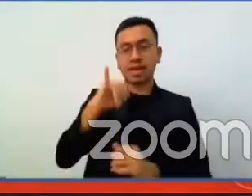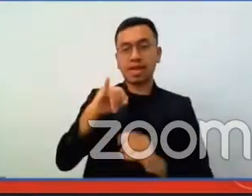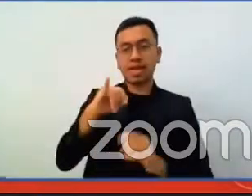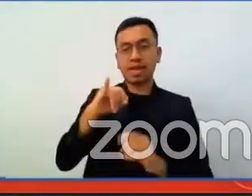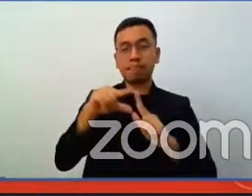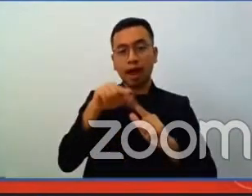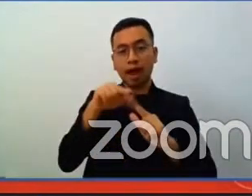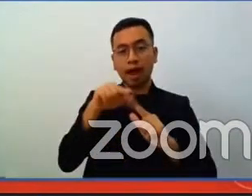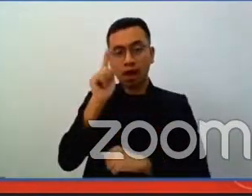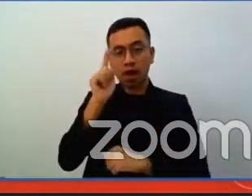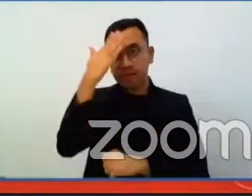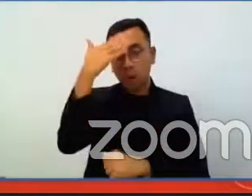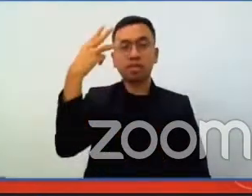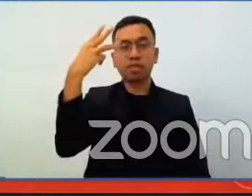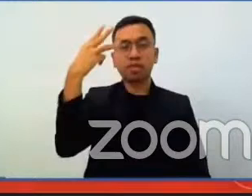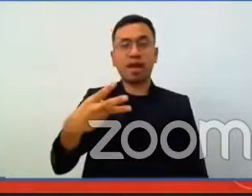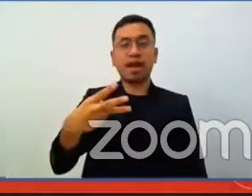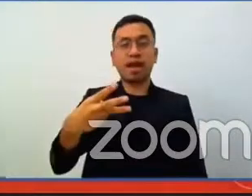saya ambil contoh